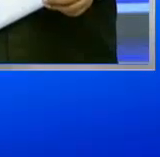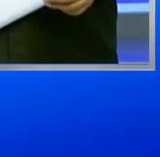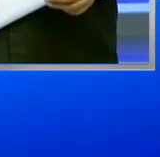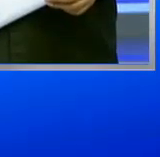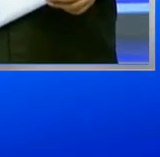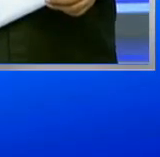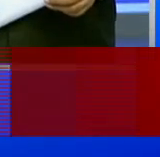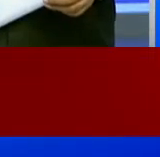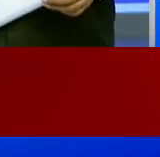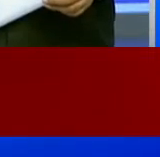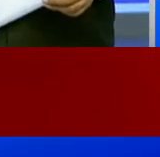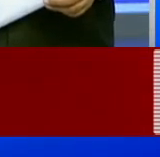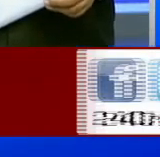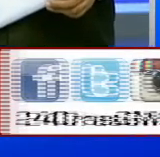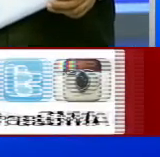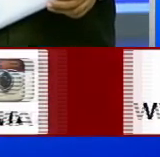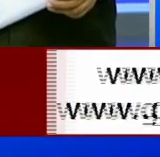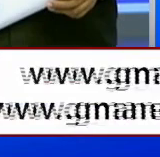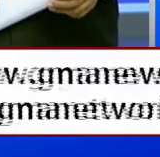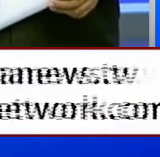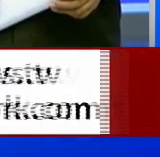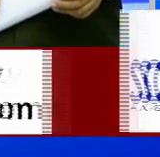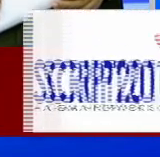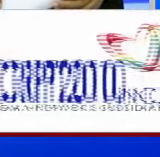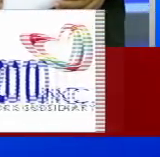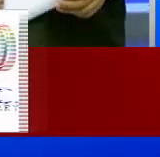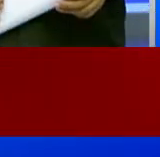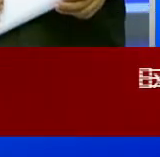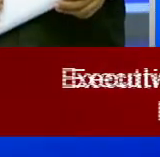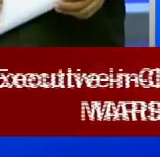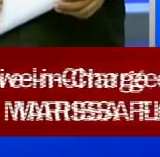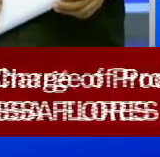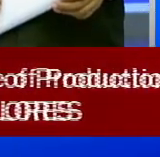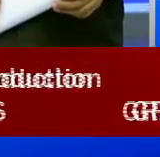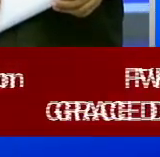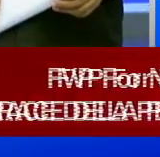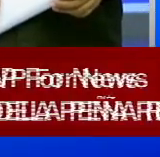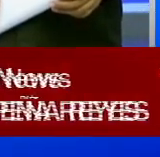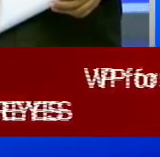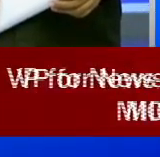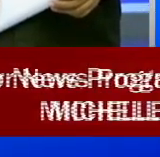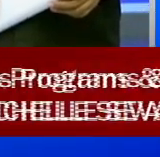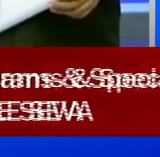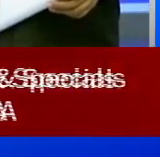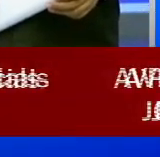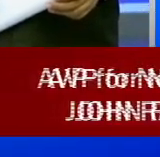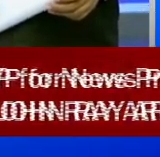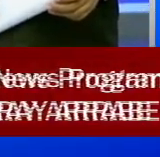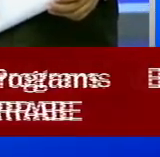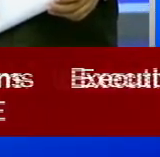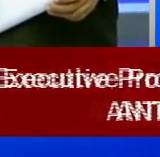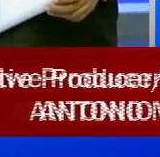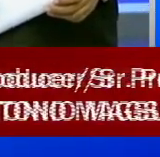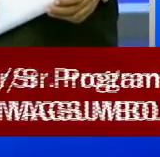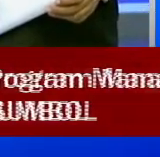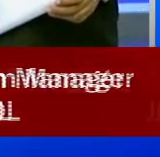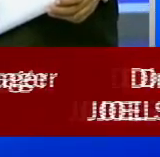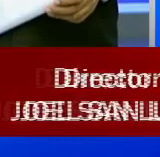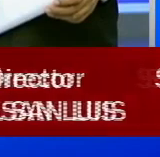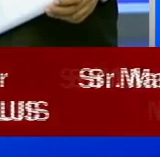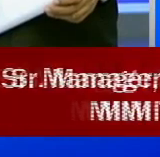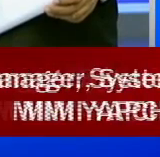Ako po si Vicky Morales. Ako po si Mike Enriquez, buong puso para sa Pilipino. Ito ang GMA. Walang kinikilingan, walang pinoprotektahan.